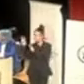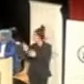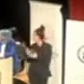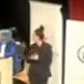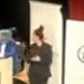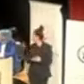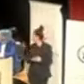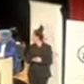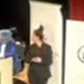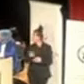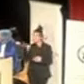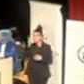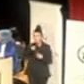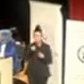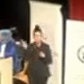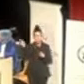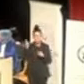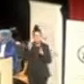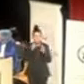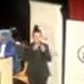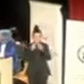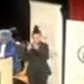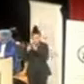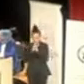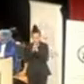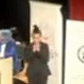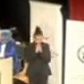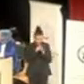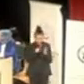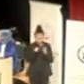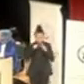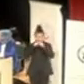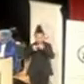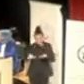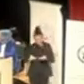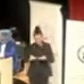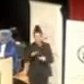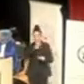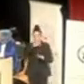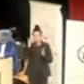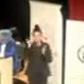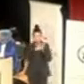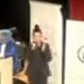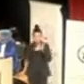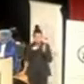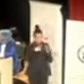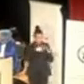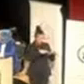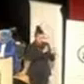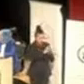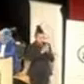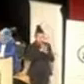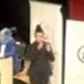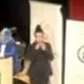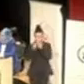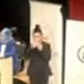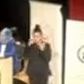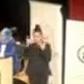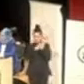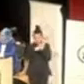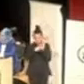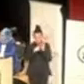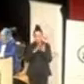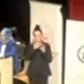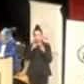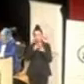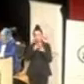Dijital kütüphane sistemi, dijitalleşme sonucu elde edilen poz ve kütüphane bilgilerinin kullanıcı erişimine sunduğu platformdur. Kullanıcı dostu bir tasarım